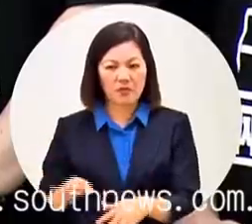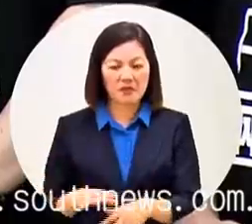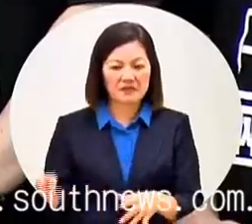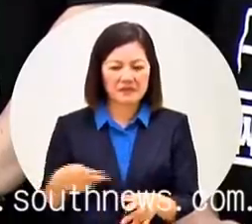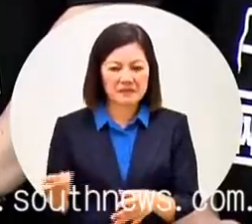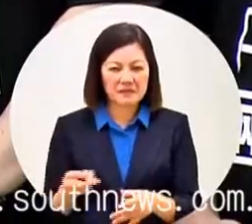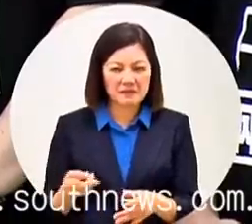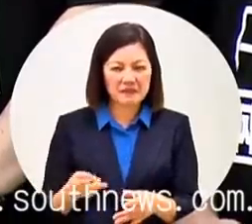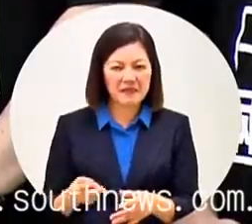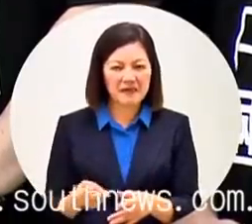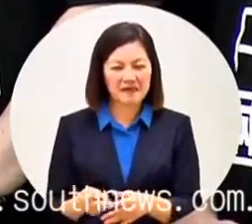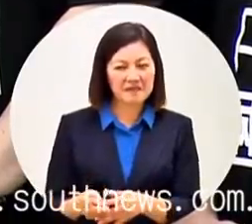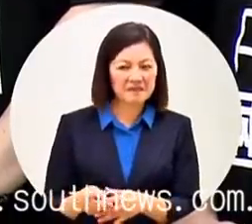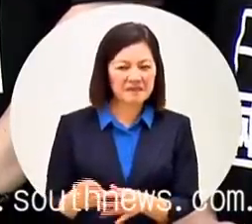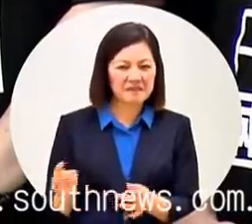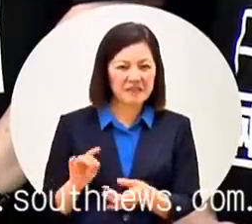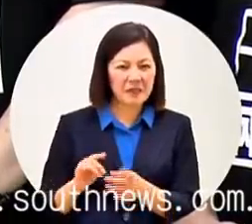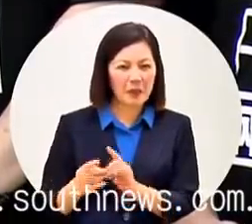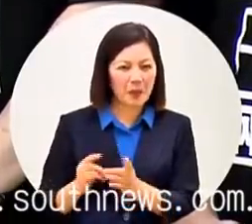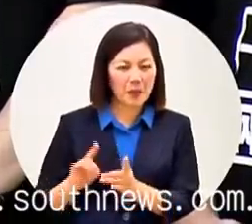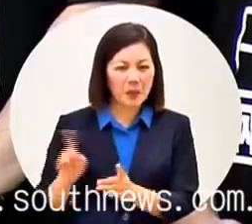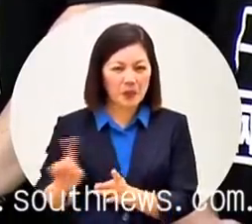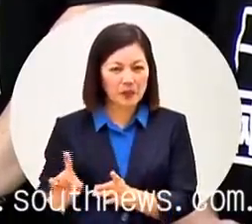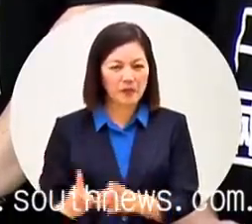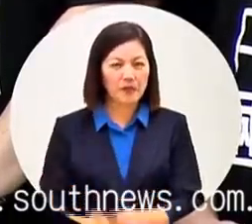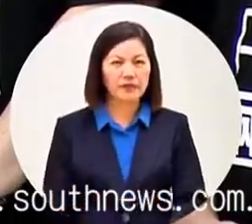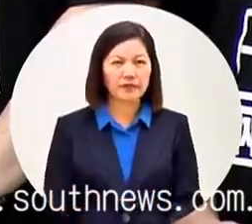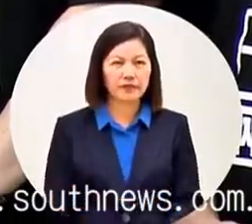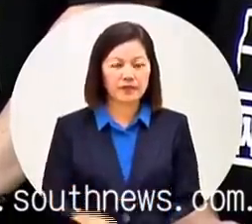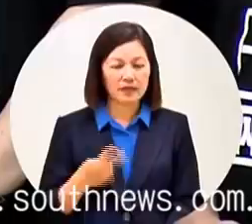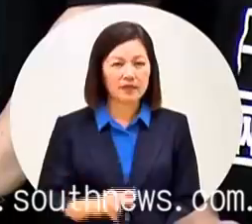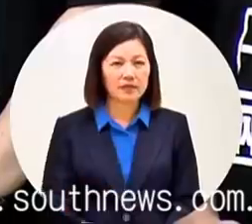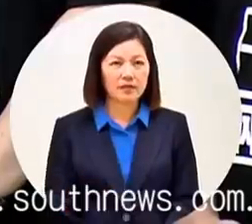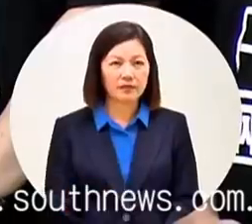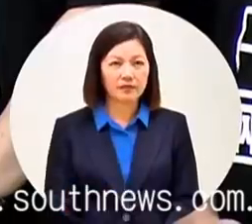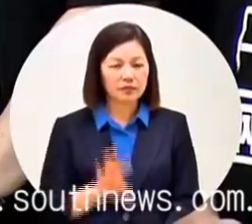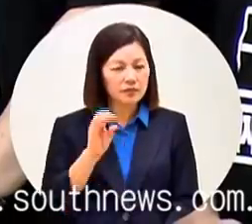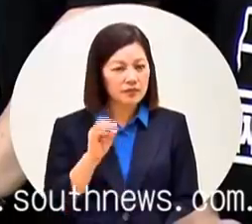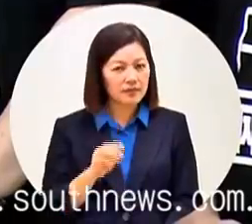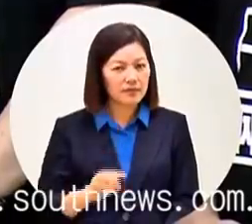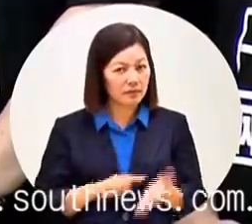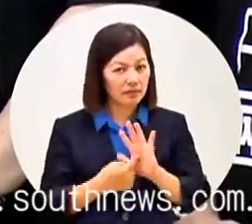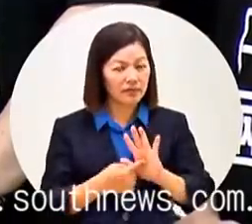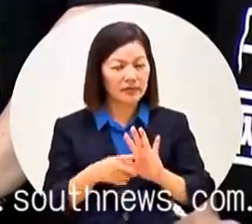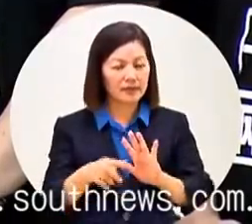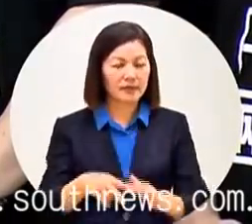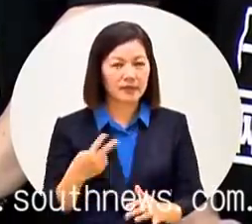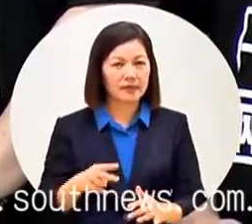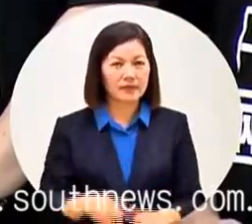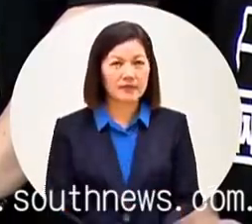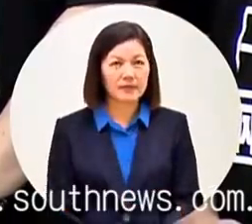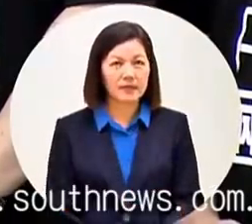书？第四，我们要问有无表达 韩国瑜市长跟我们所有前往